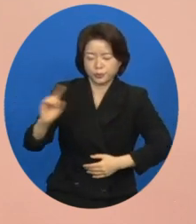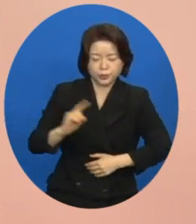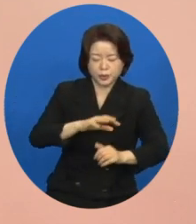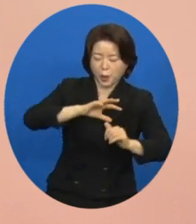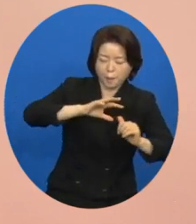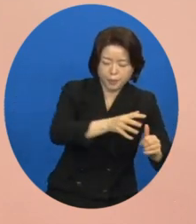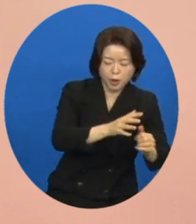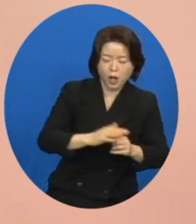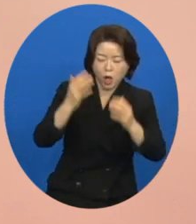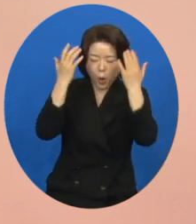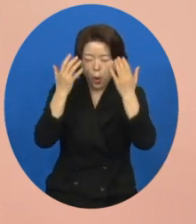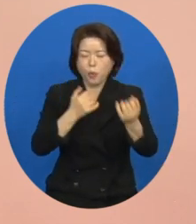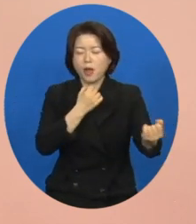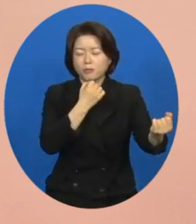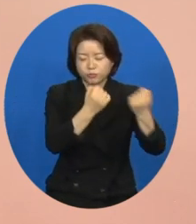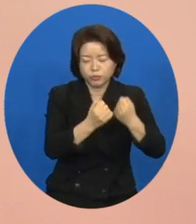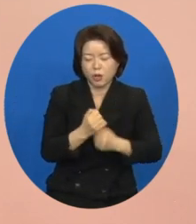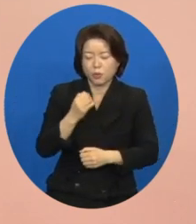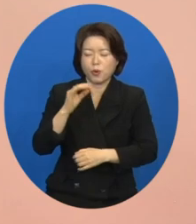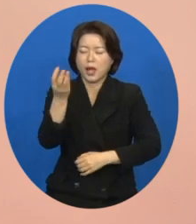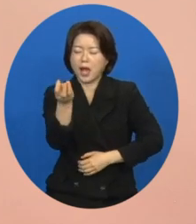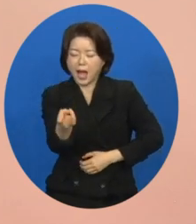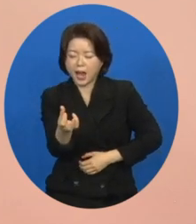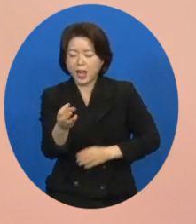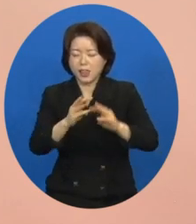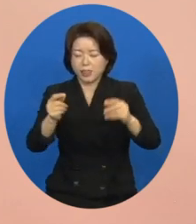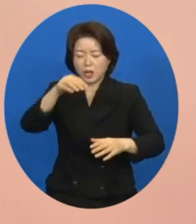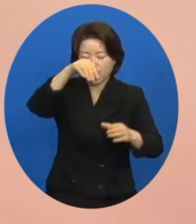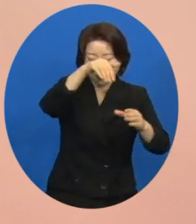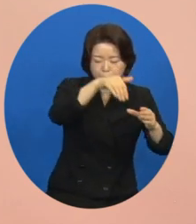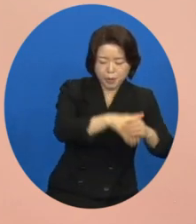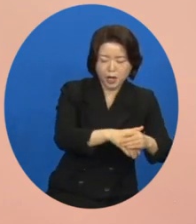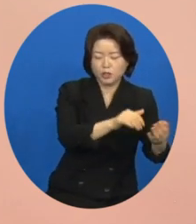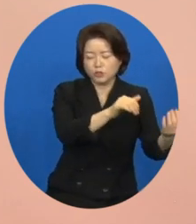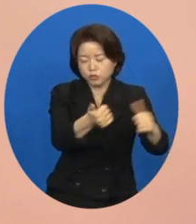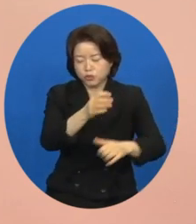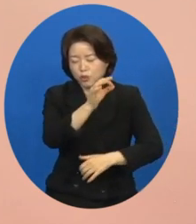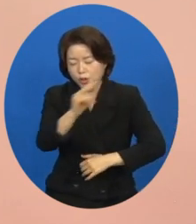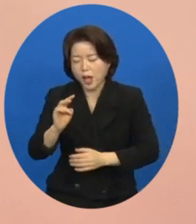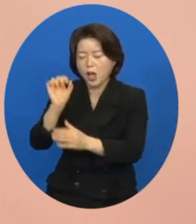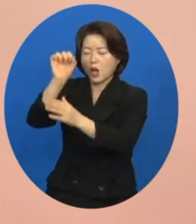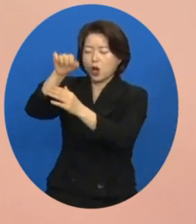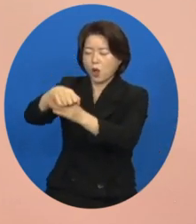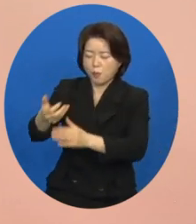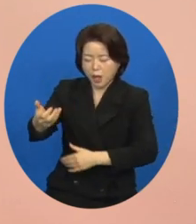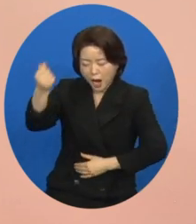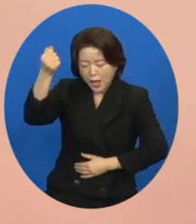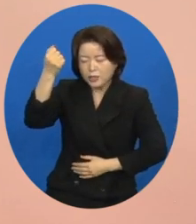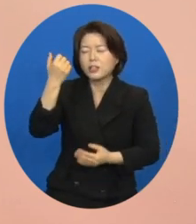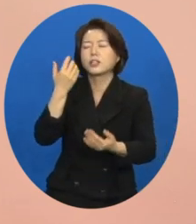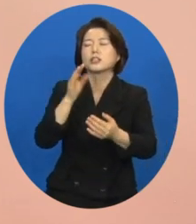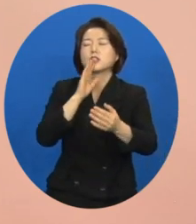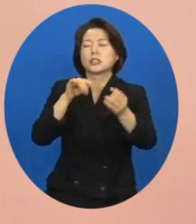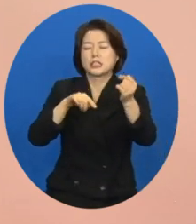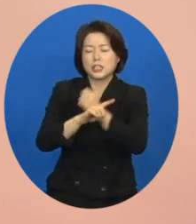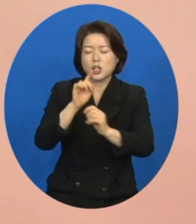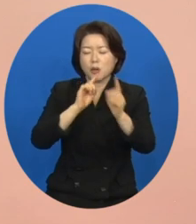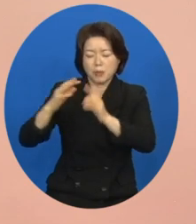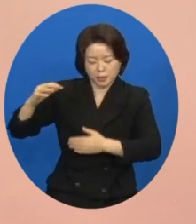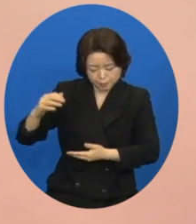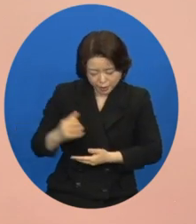핍박과 고난 속에서도 한 알의 밀알이 땅에 떨어져 죽어야만 열매를 맺을 수 있는 진리의 말씀을